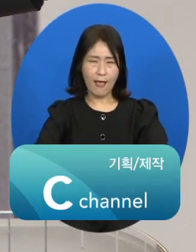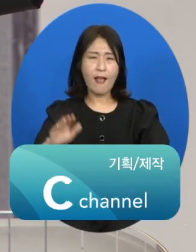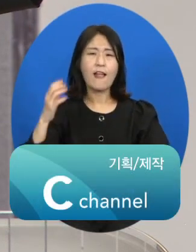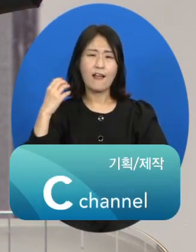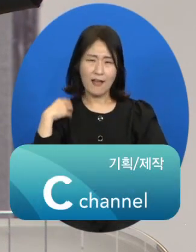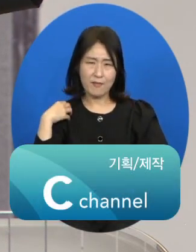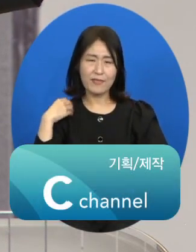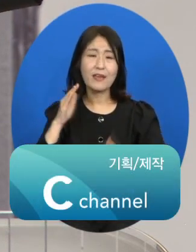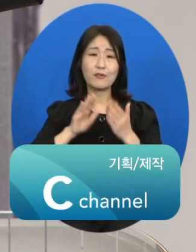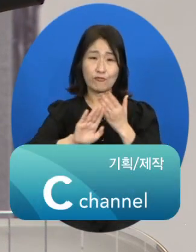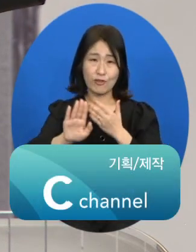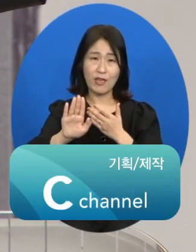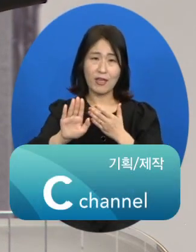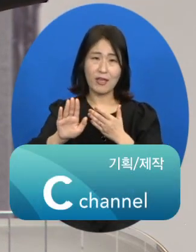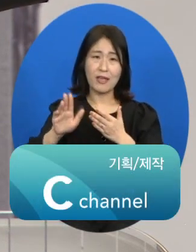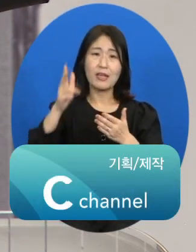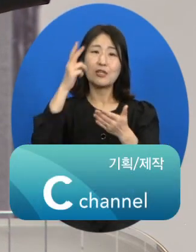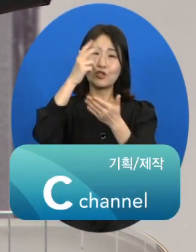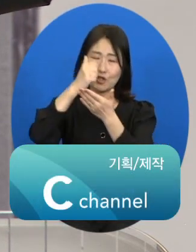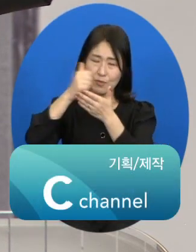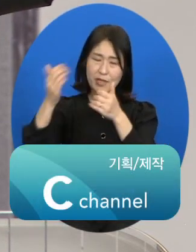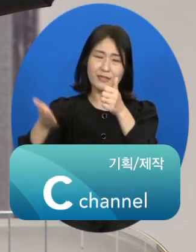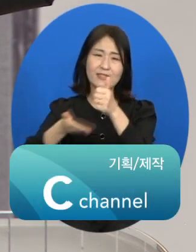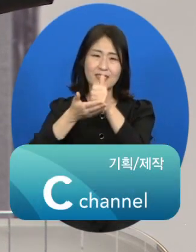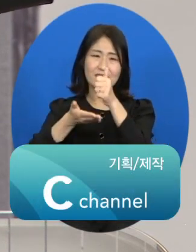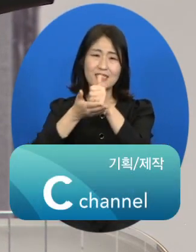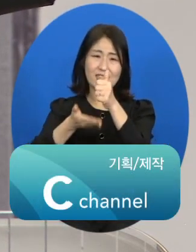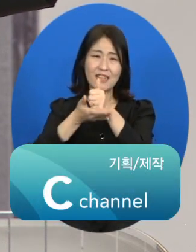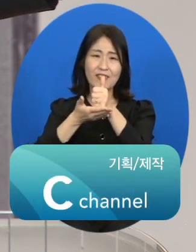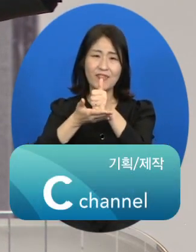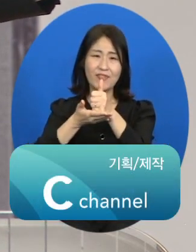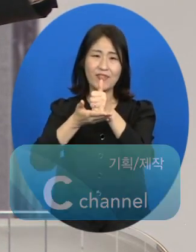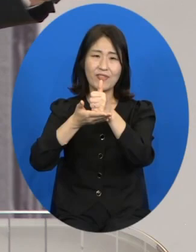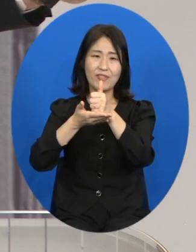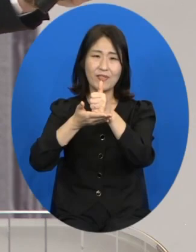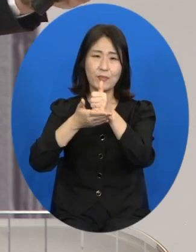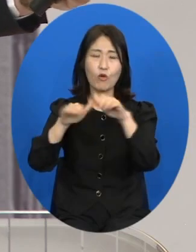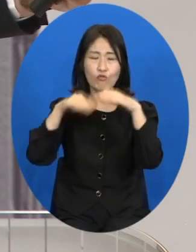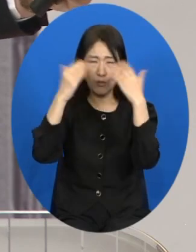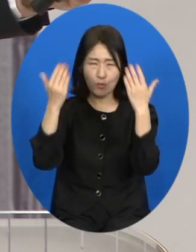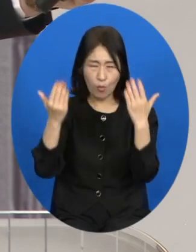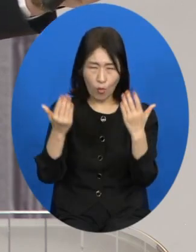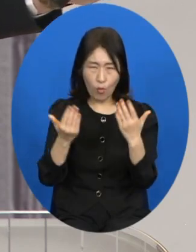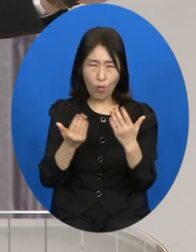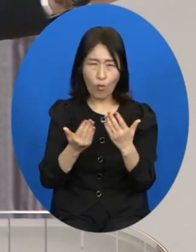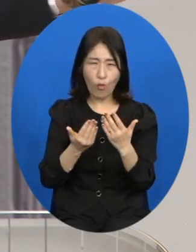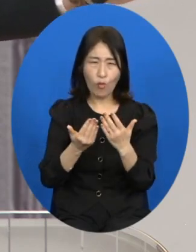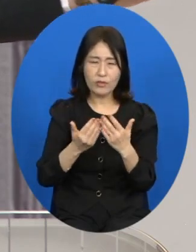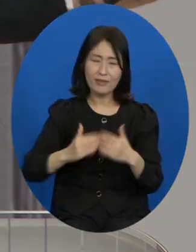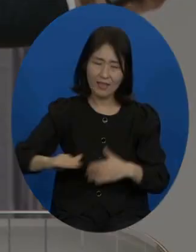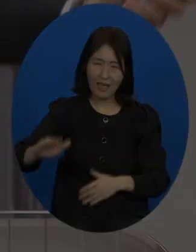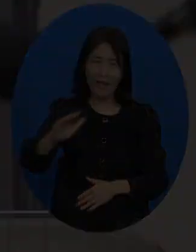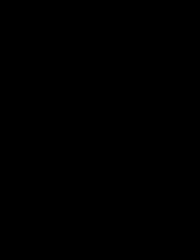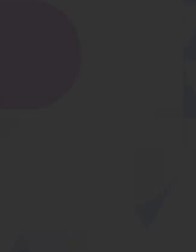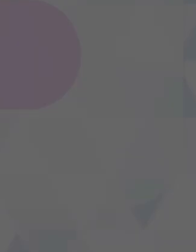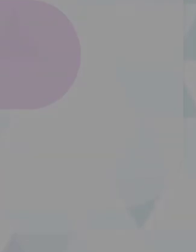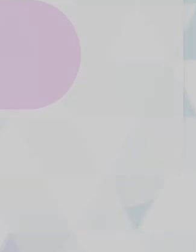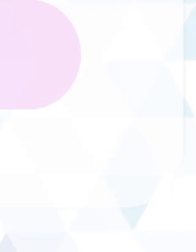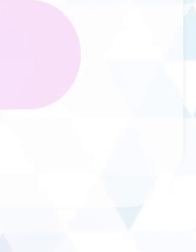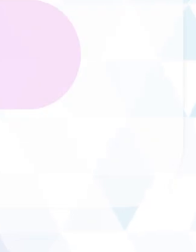당하시다 주님의 다 칭찬을 받는 우리 모든 성도 되시기를 주님의 이름으로 축원드립니다